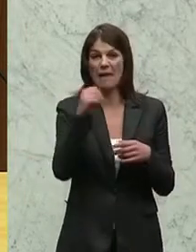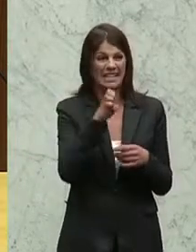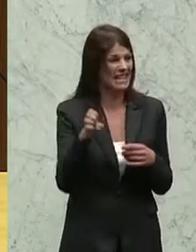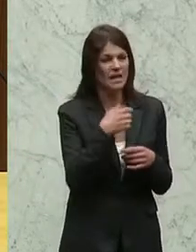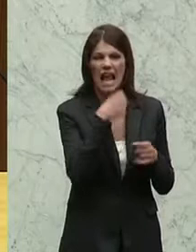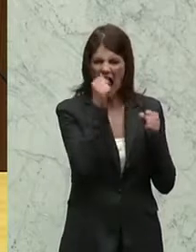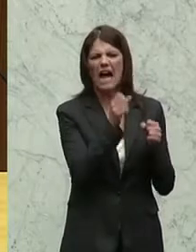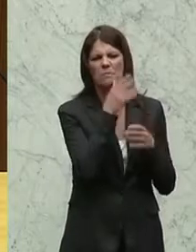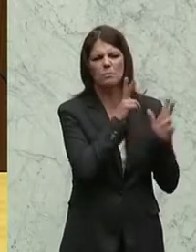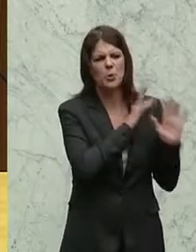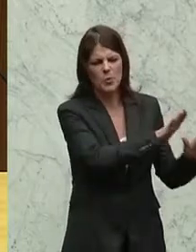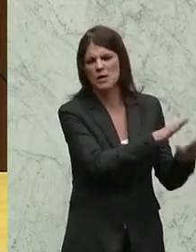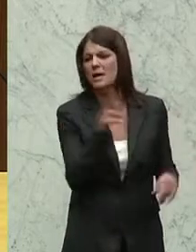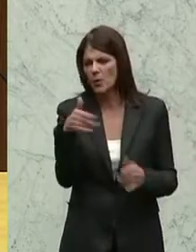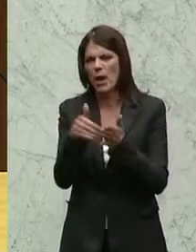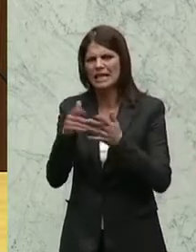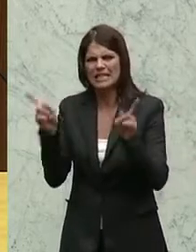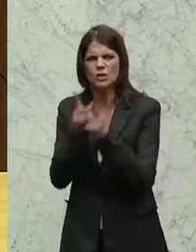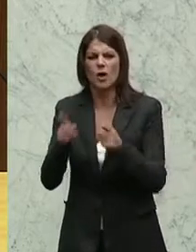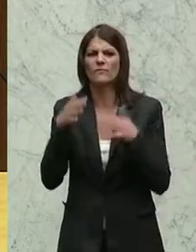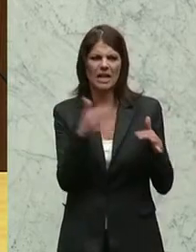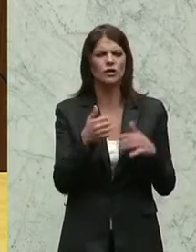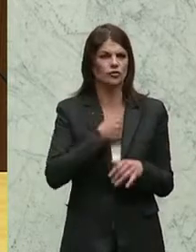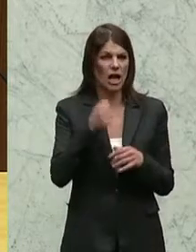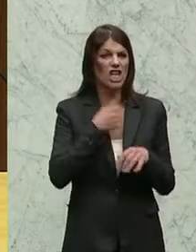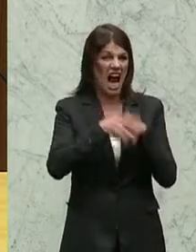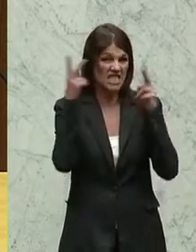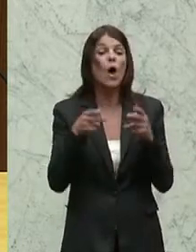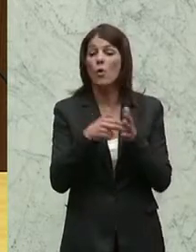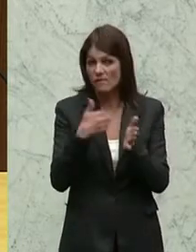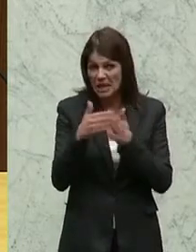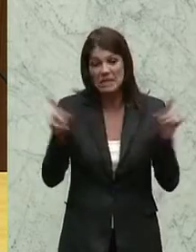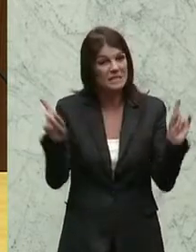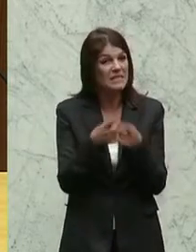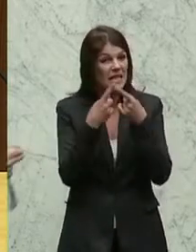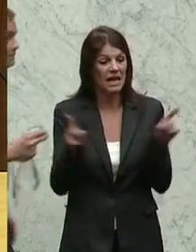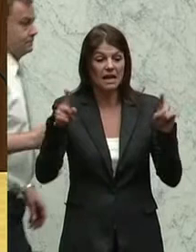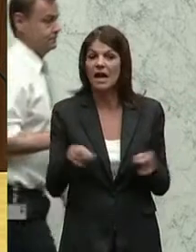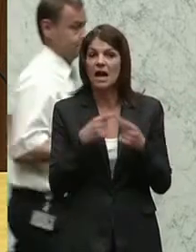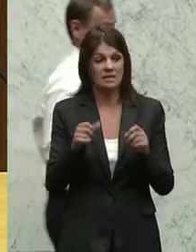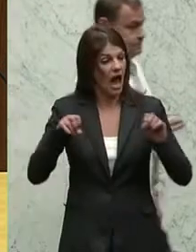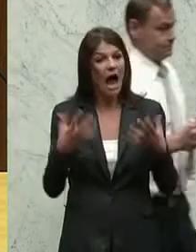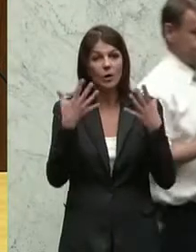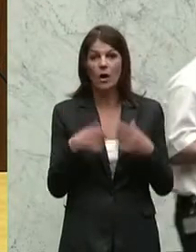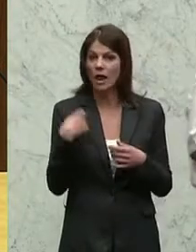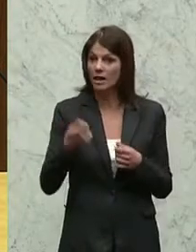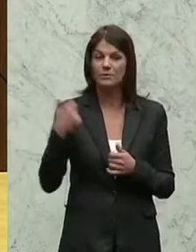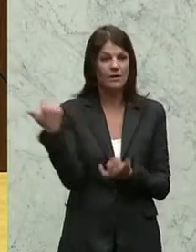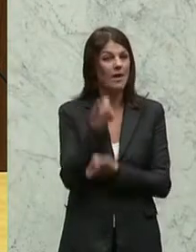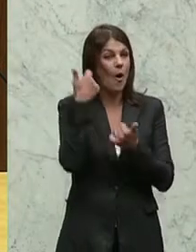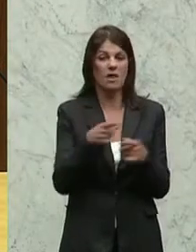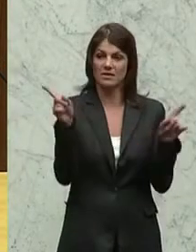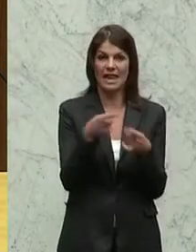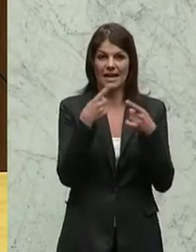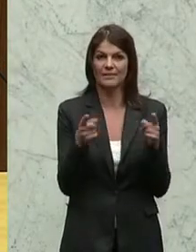beruhigen, es wird dort noch gesungen und es wird in vielen steirischen Gasthäusern noch gesungen. Aktuell gibt es da einen ganz großen Hit,